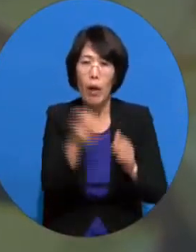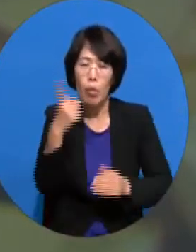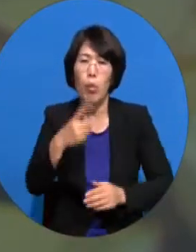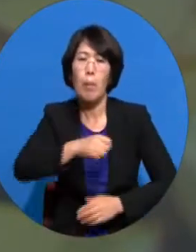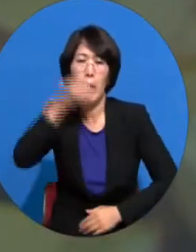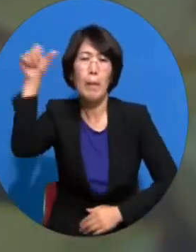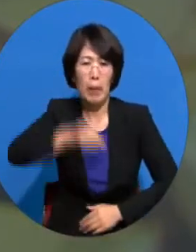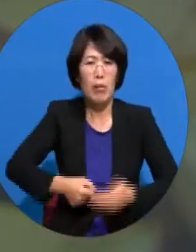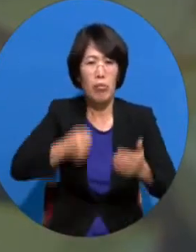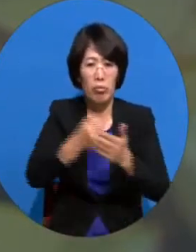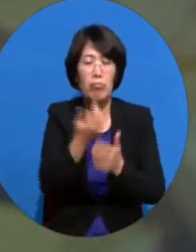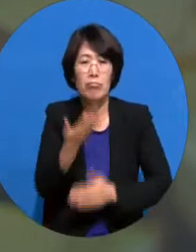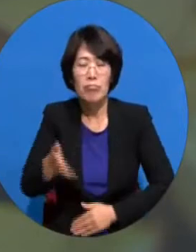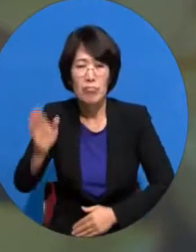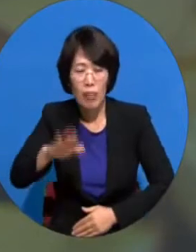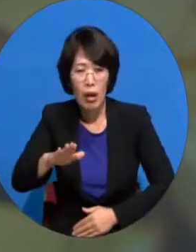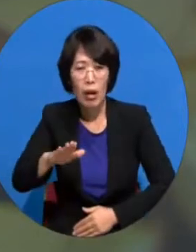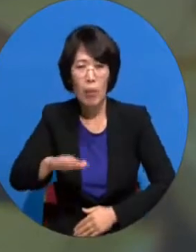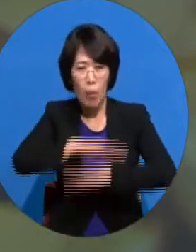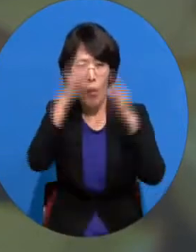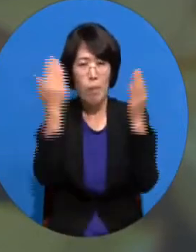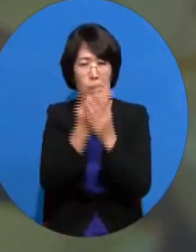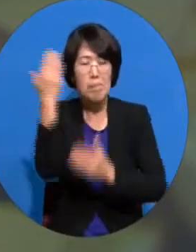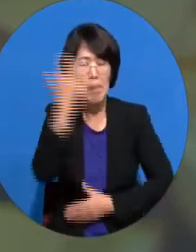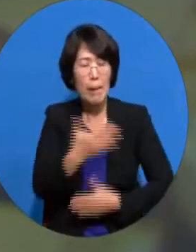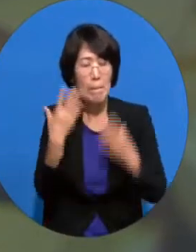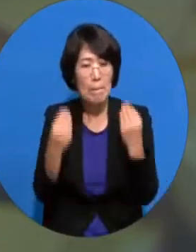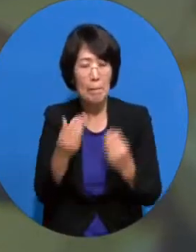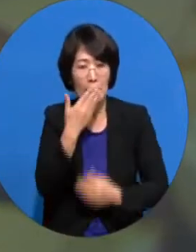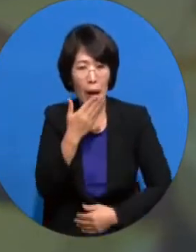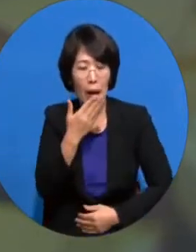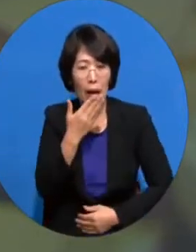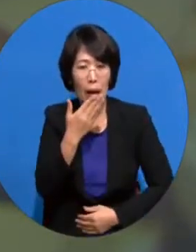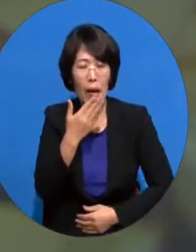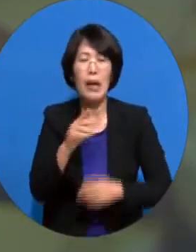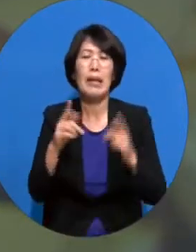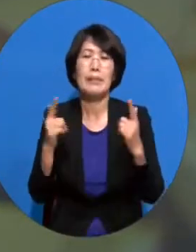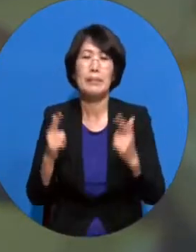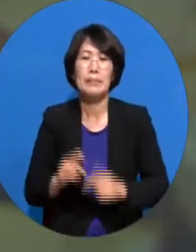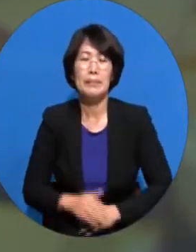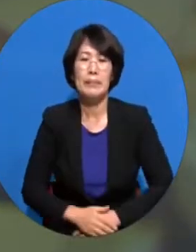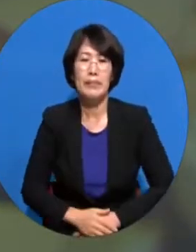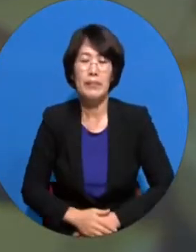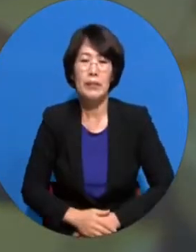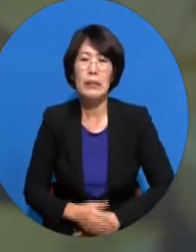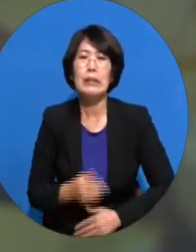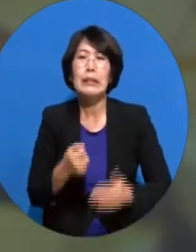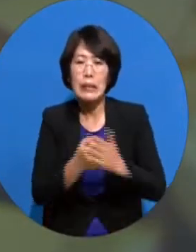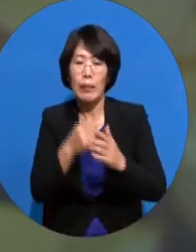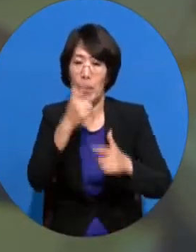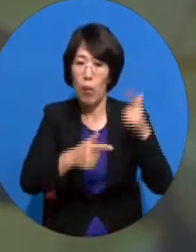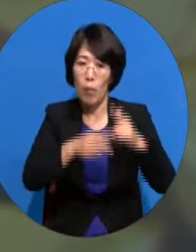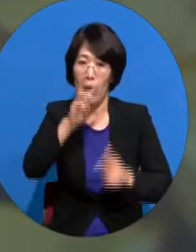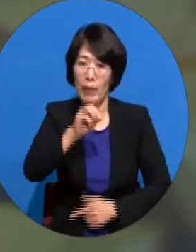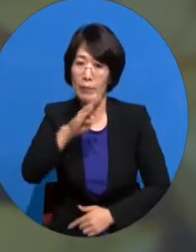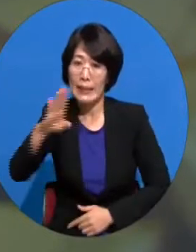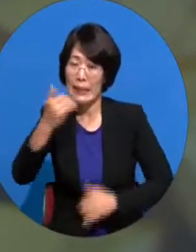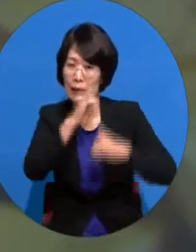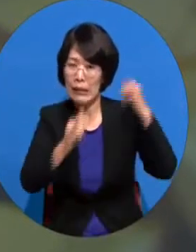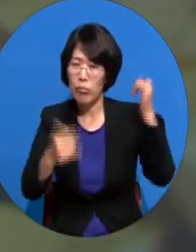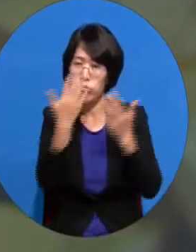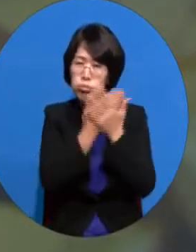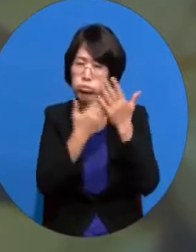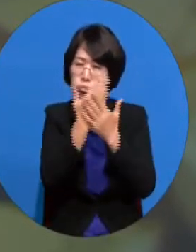당락이 결정됐지만 그렇다고 모든 것이 말끔하게 정리된 건 아닙니다. 그래서 목포 MBC는 역대급